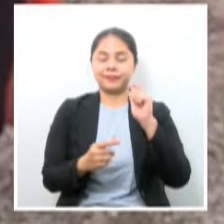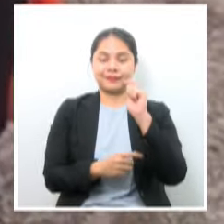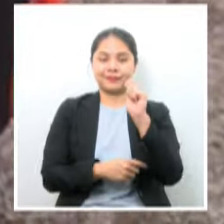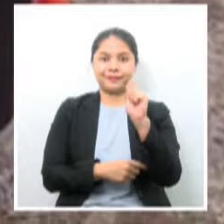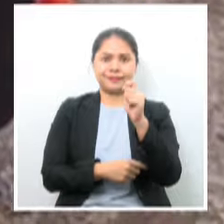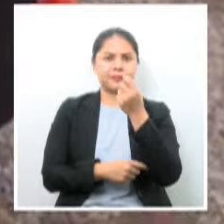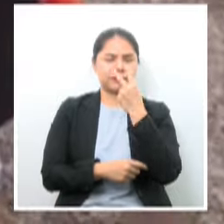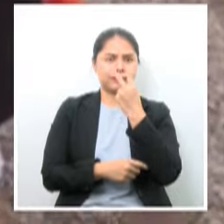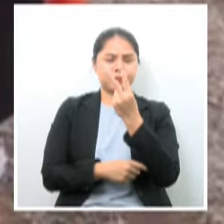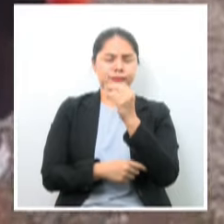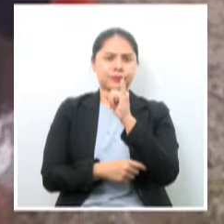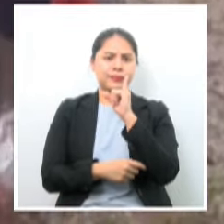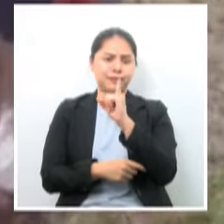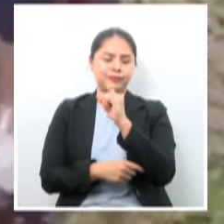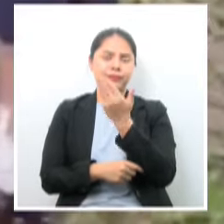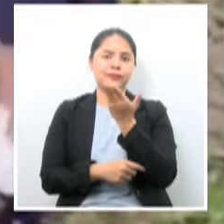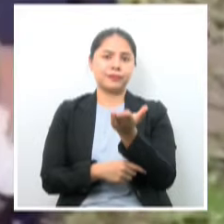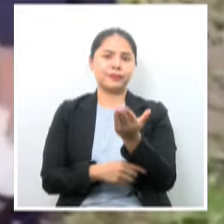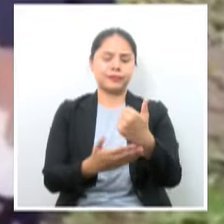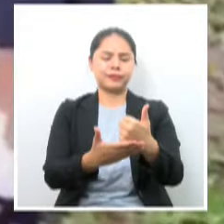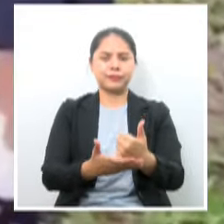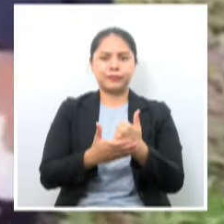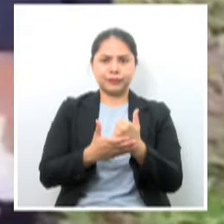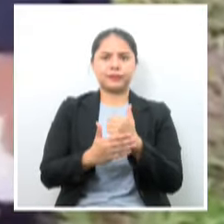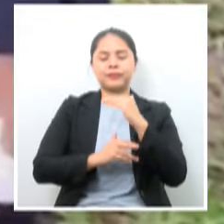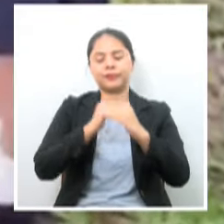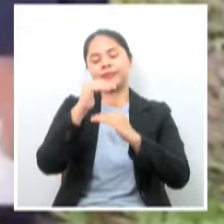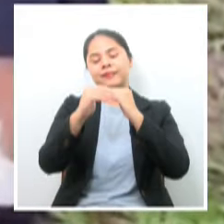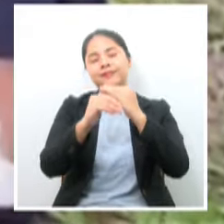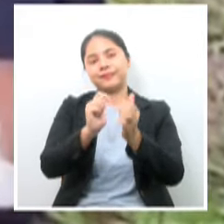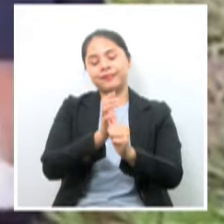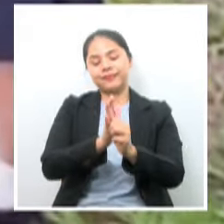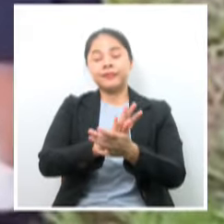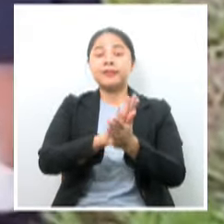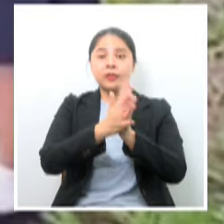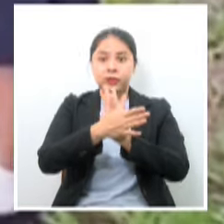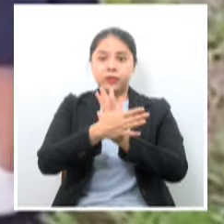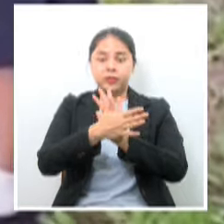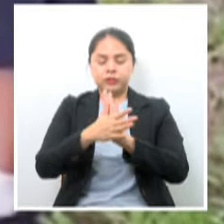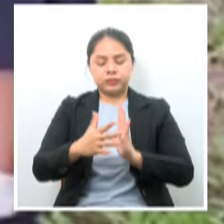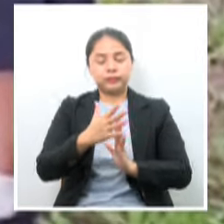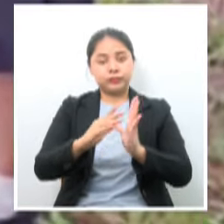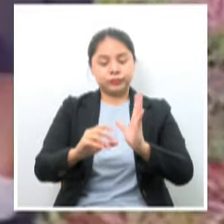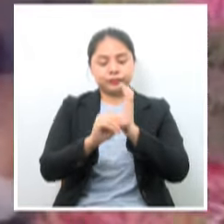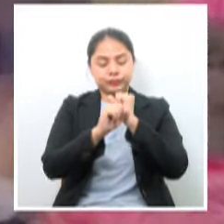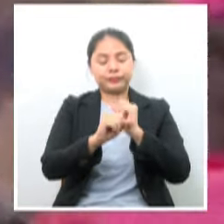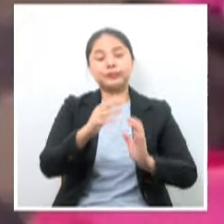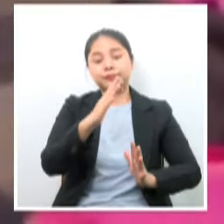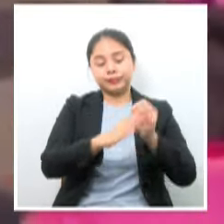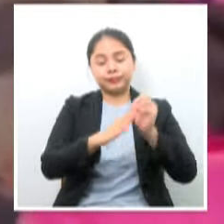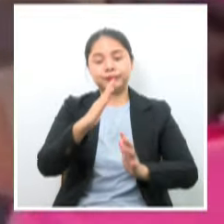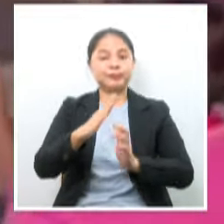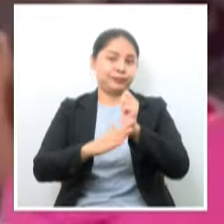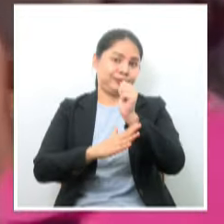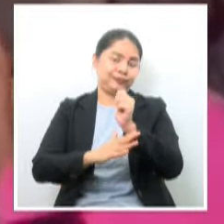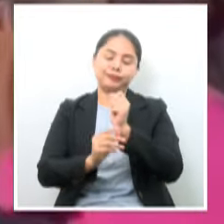ดยใช้ I Improvement การปรับปรุงพัฒนาอีการสรุปผลผ่านไม่ผ่านกิจกรรมบูรณาการต